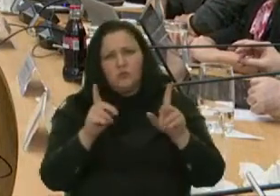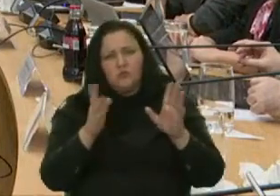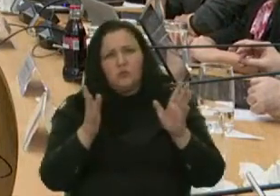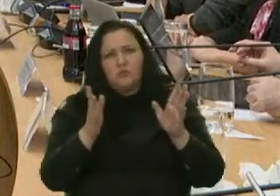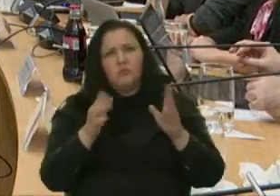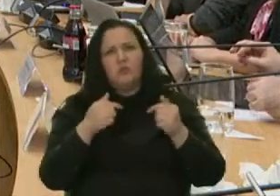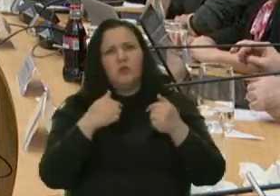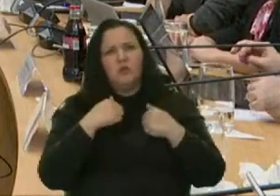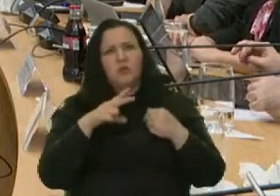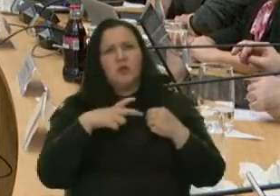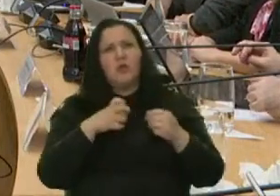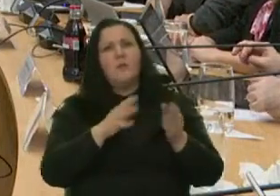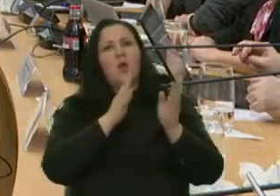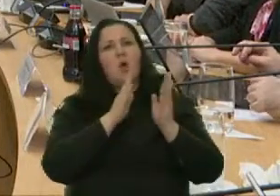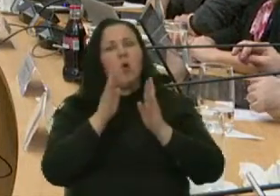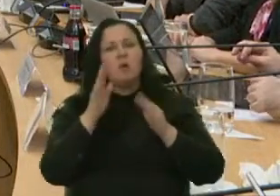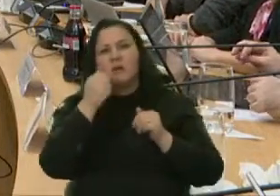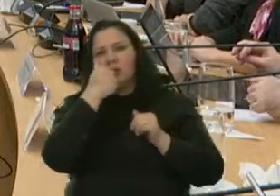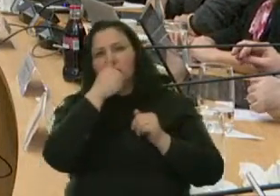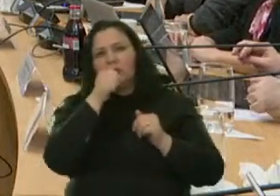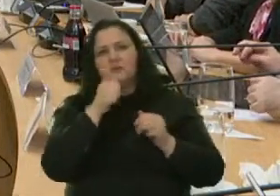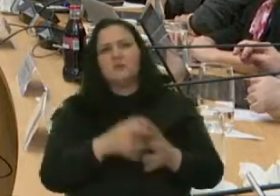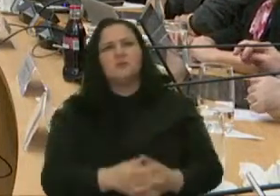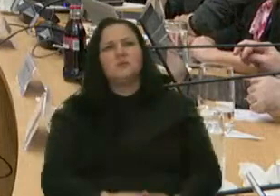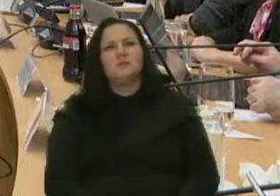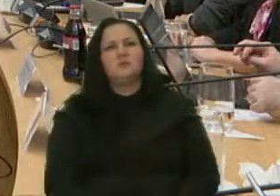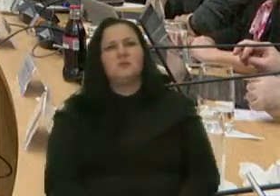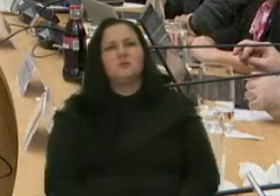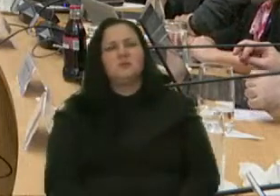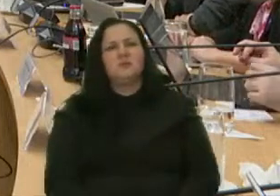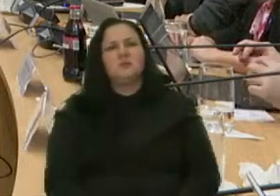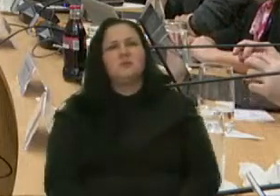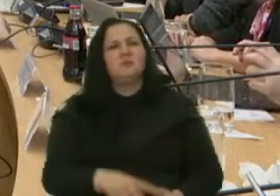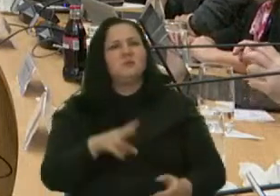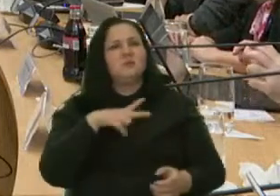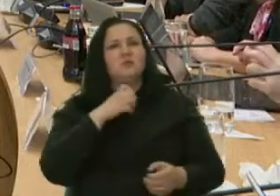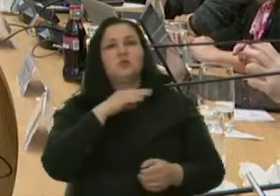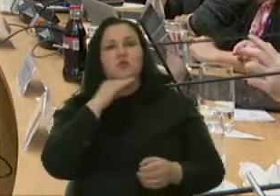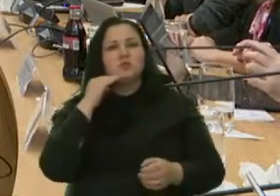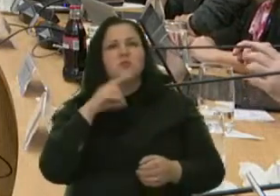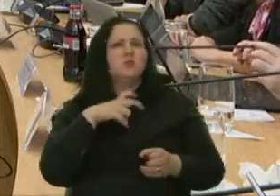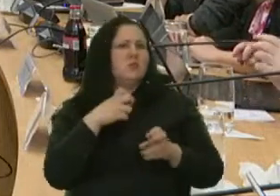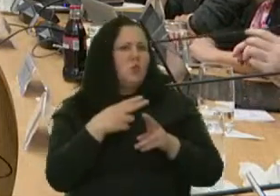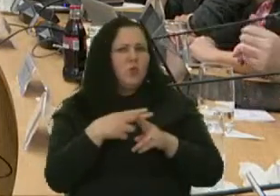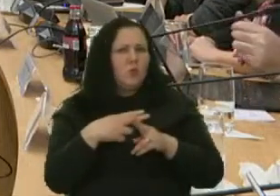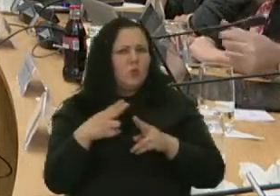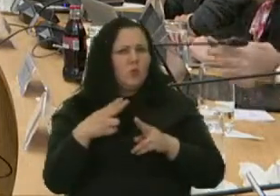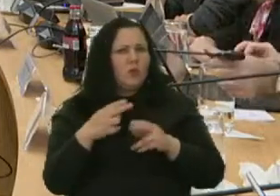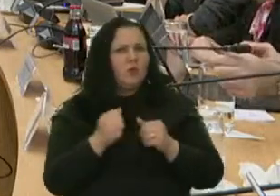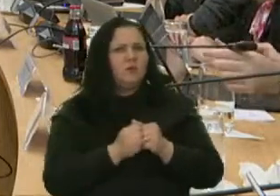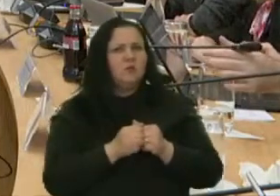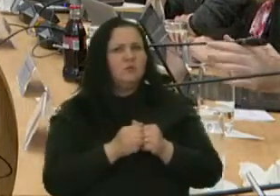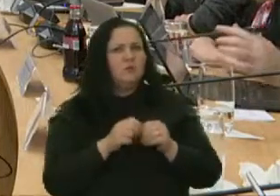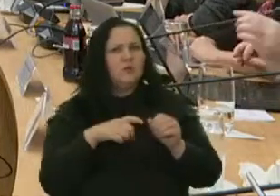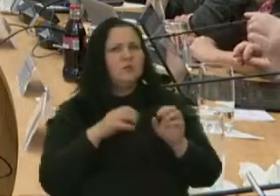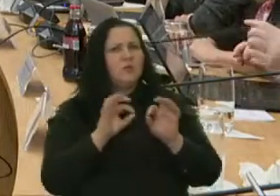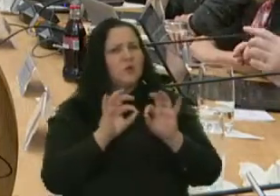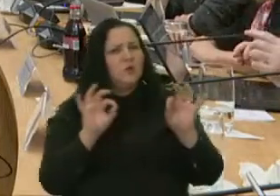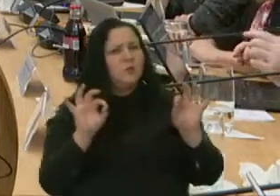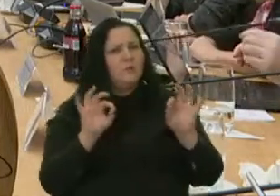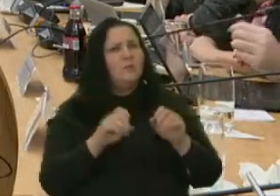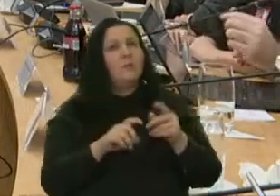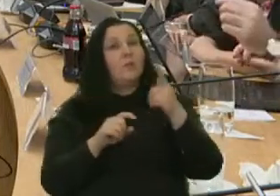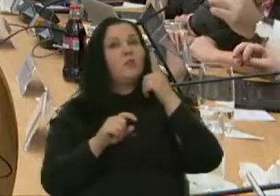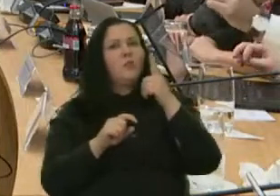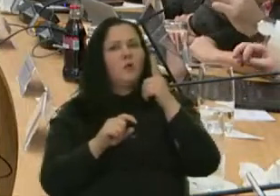ce era pe ordinea de zi sunt suficient sunt curate și sunt întreținute în regulă Bine ok